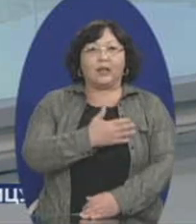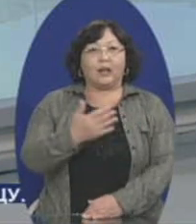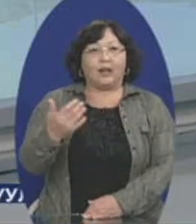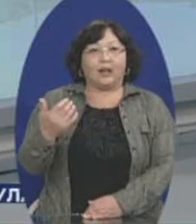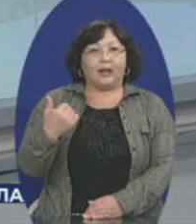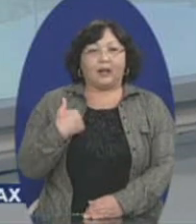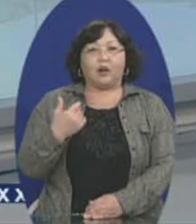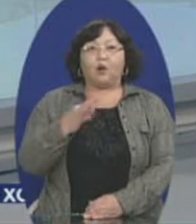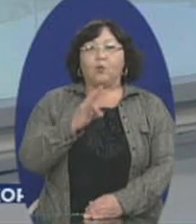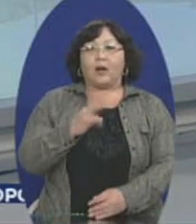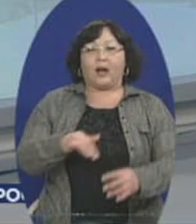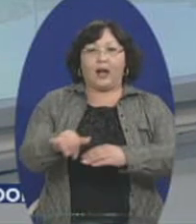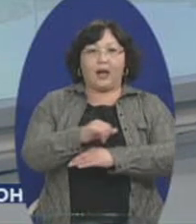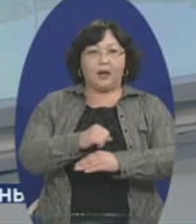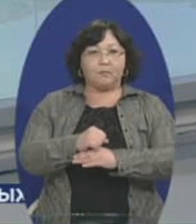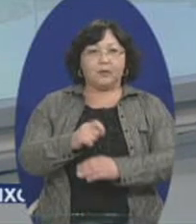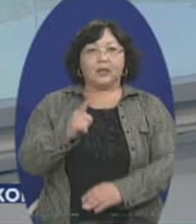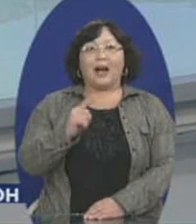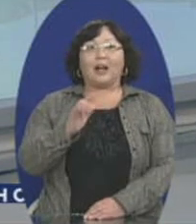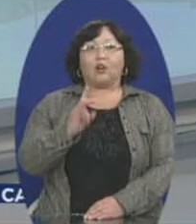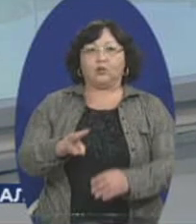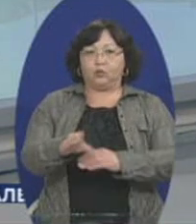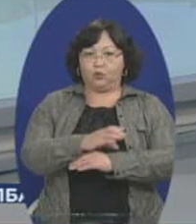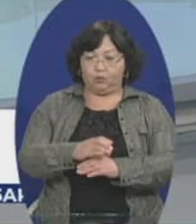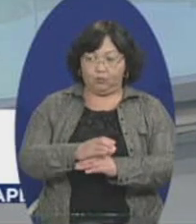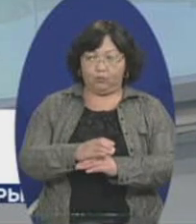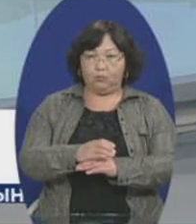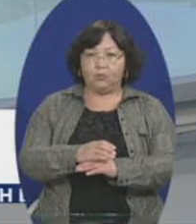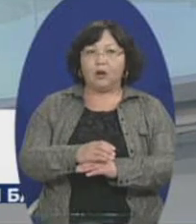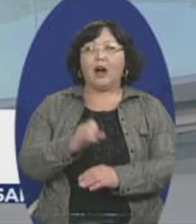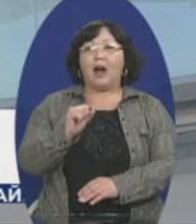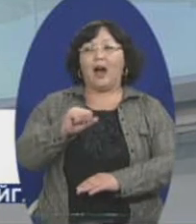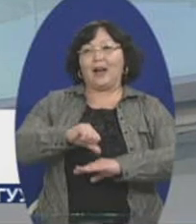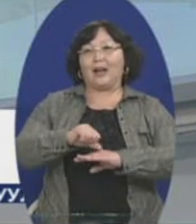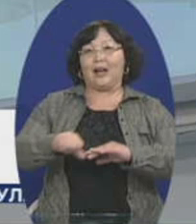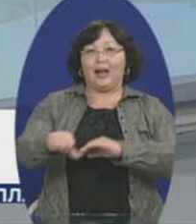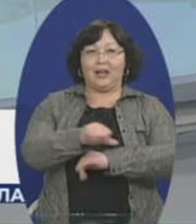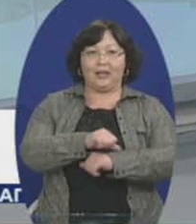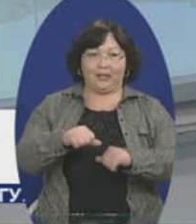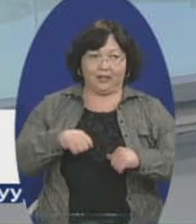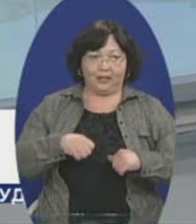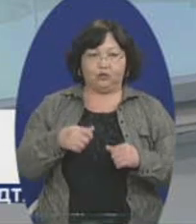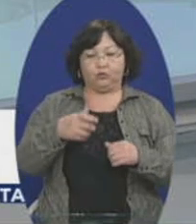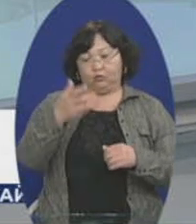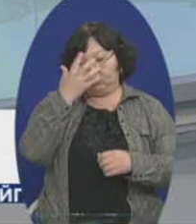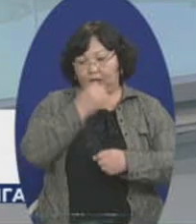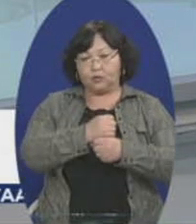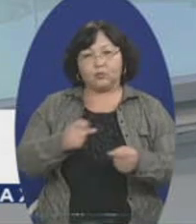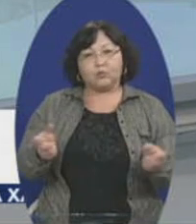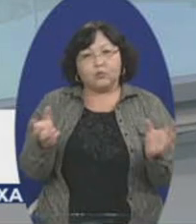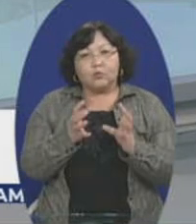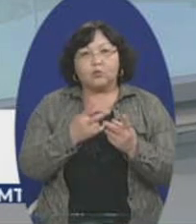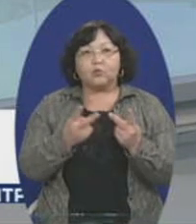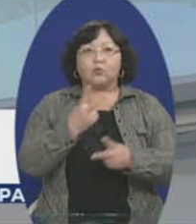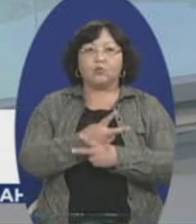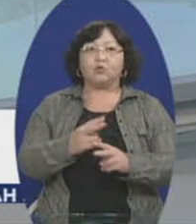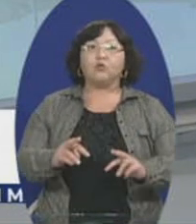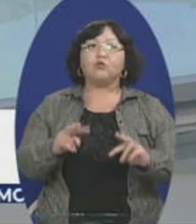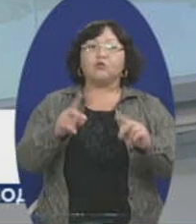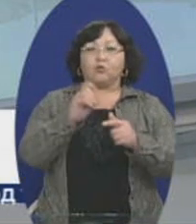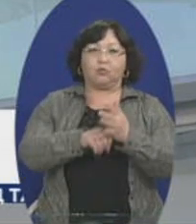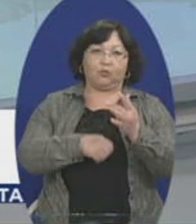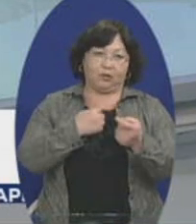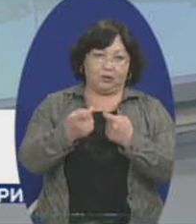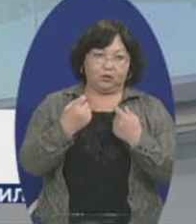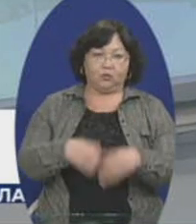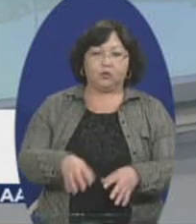Шатра өвөрхангай аймгийн Хар хорын сум Архангай аймгийн иргэд төрийн албан хаагчдтай уулзаж үндсэн хуульд өөрчлөлт оруулах талаар саналаа солилцлоо. Сонгуулийн